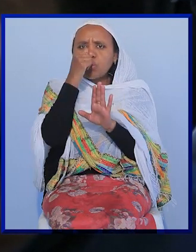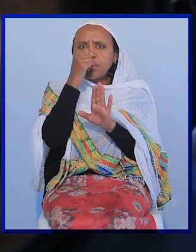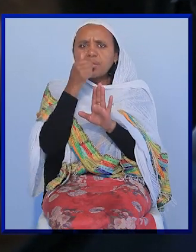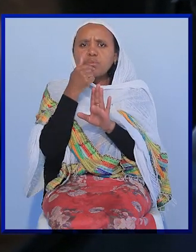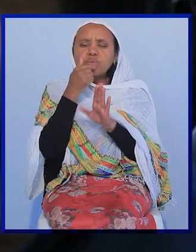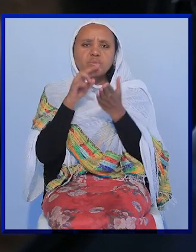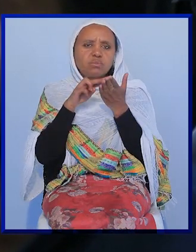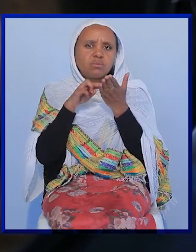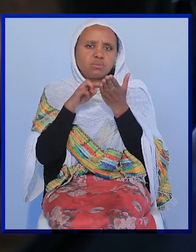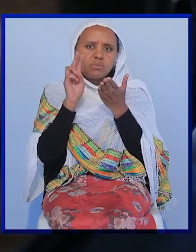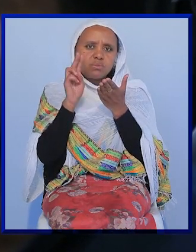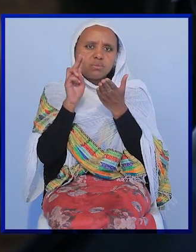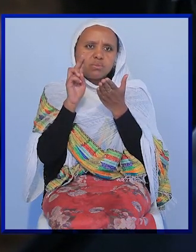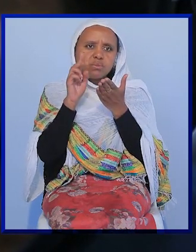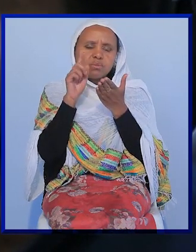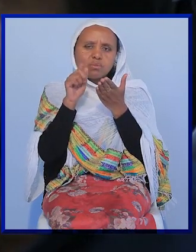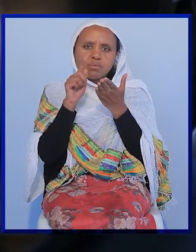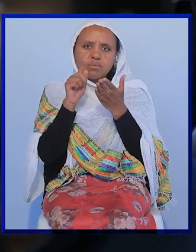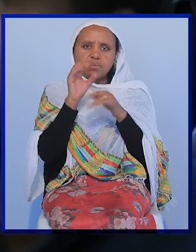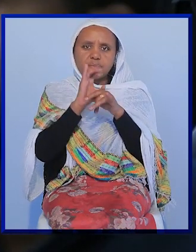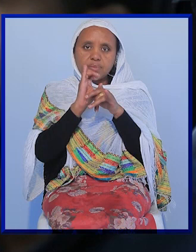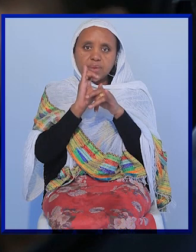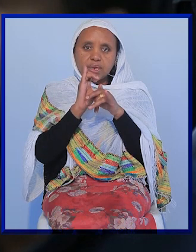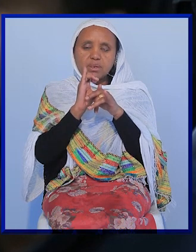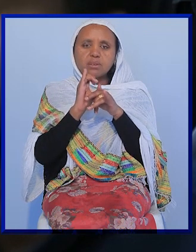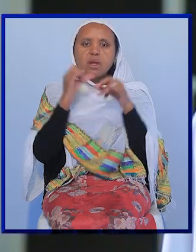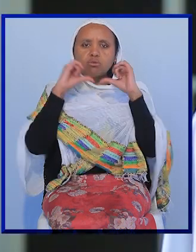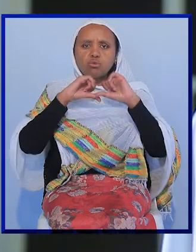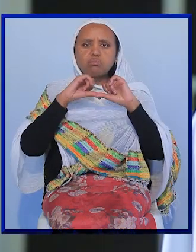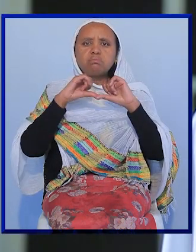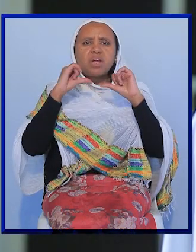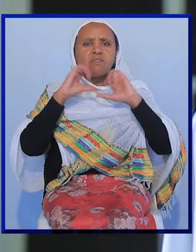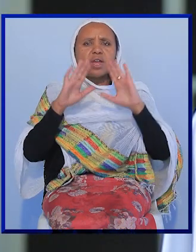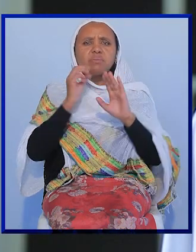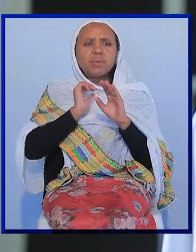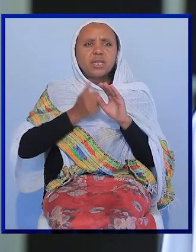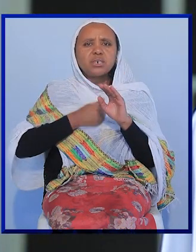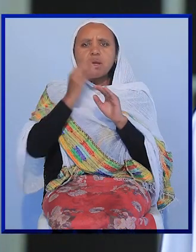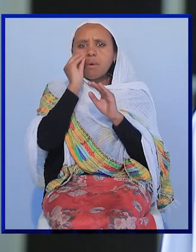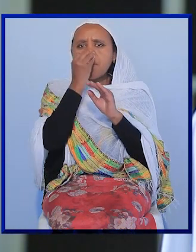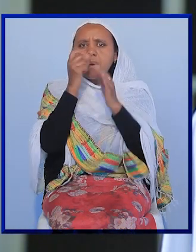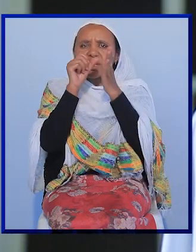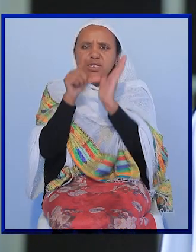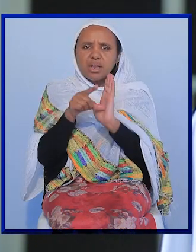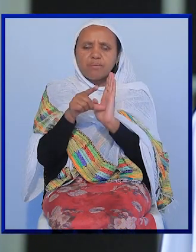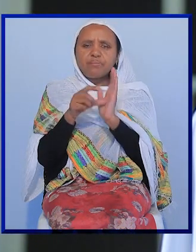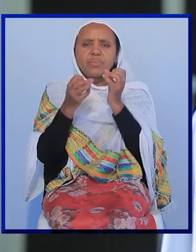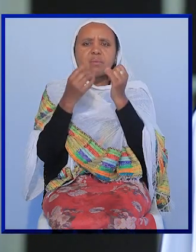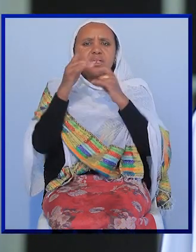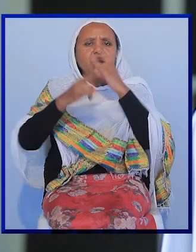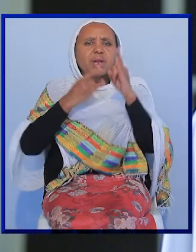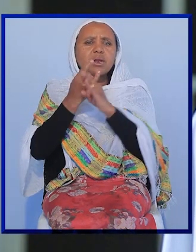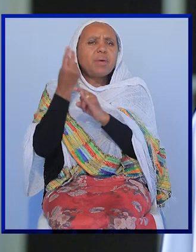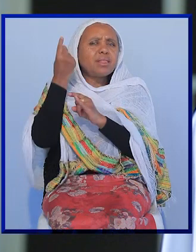ብለው ሲከሱን ነበር አይደል? አንድ ሰሞን አጽራረ ቤተ ክርስቲያን ዳድሶ መናፍቃን ሌሎችም እመቤታችንን በአበባ መመሰል በዚህ ዘመን